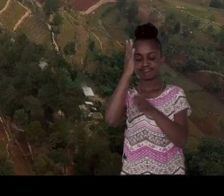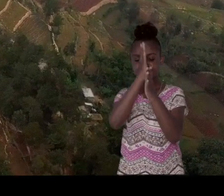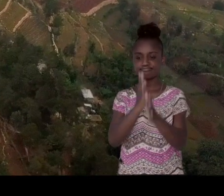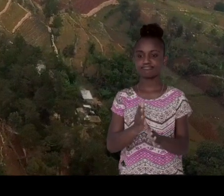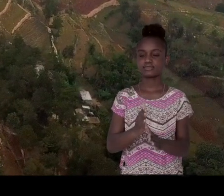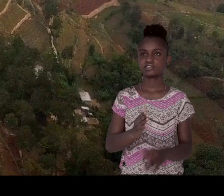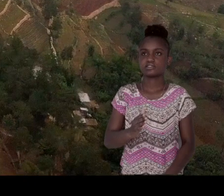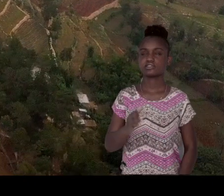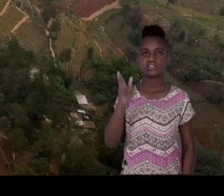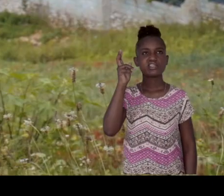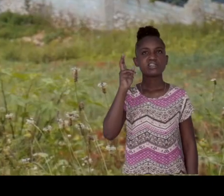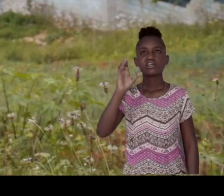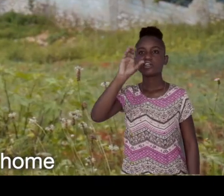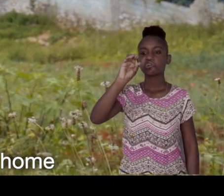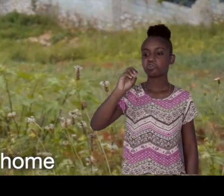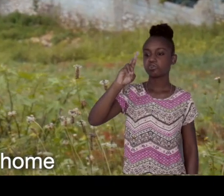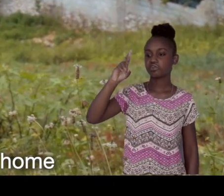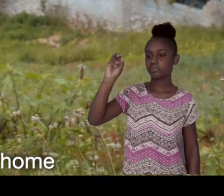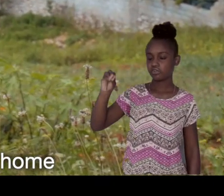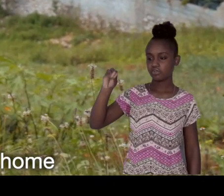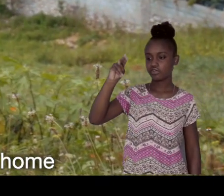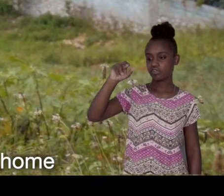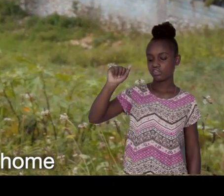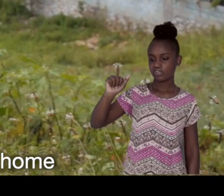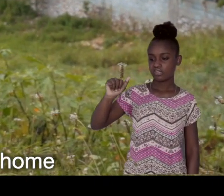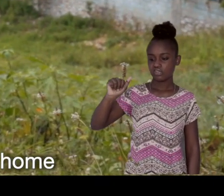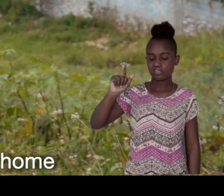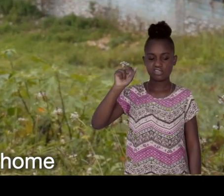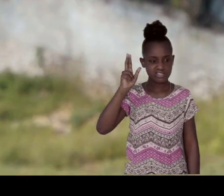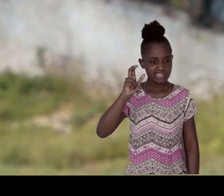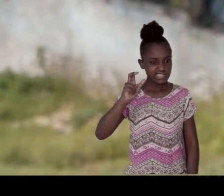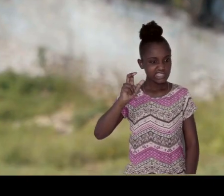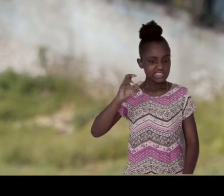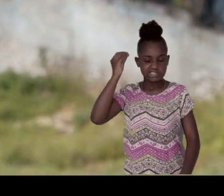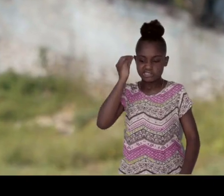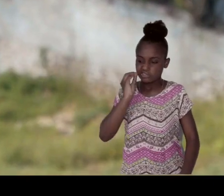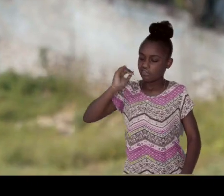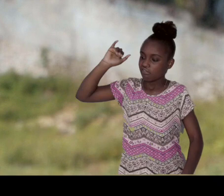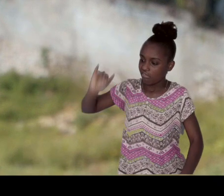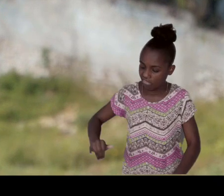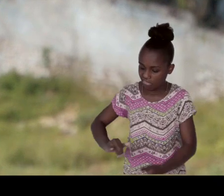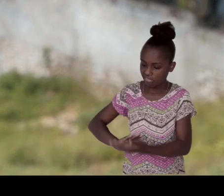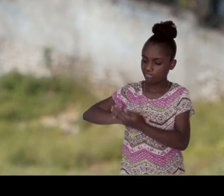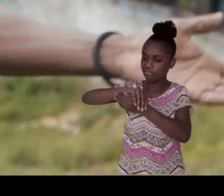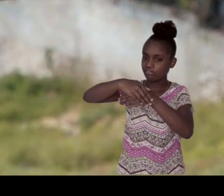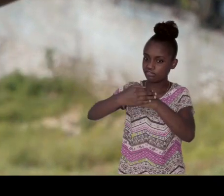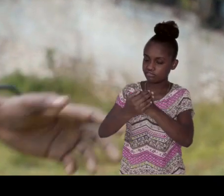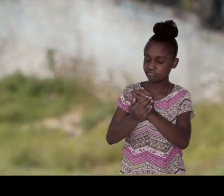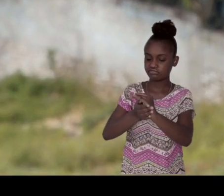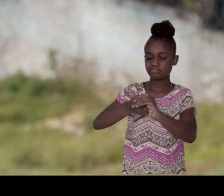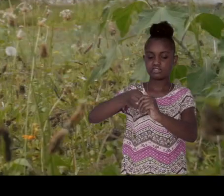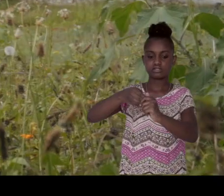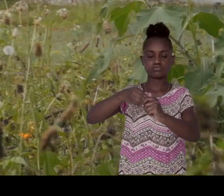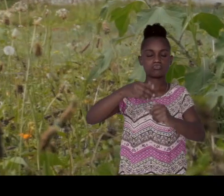Nous avons colonna ça. Pas quoi là dedans, ça en bail pour faire monde pas sortir. Mais là en politique, pour nous appeler de laver même toute la tête tournée. Ah mais même ma fille,